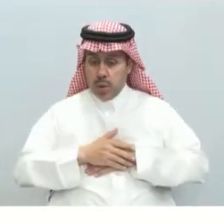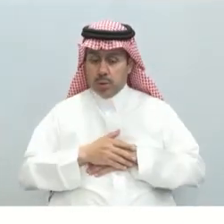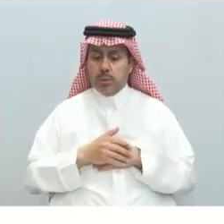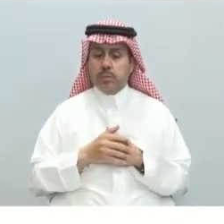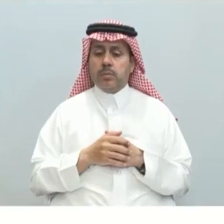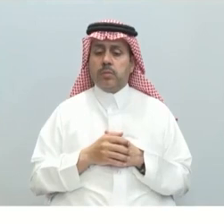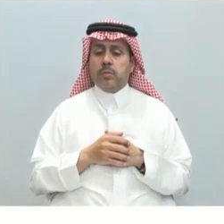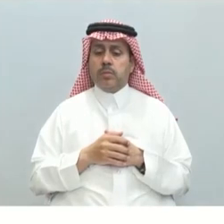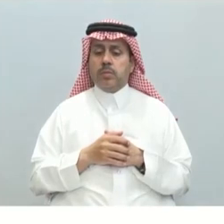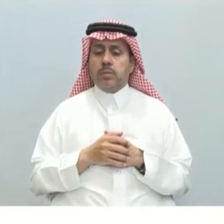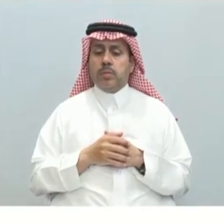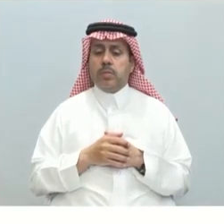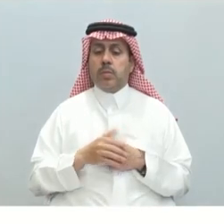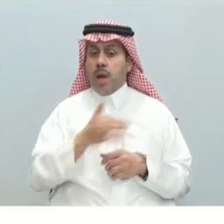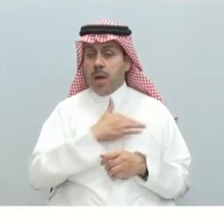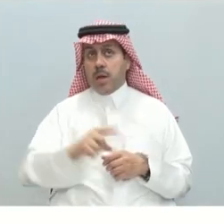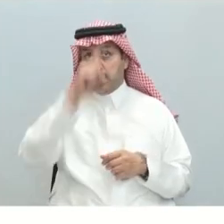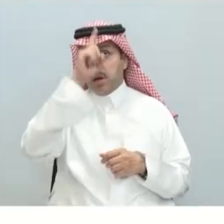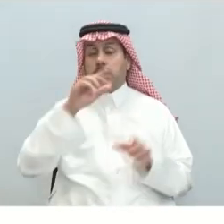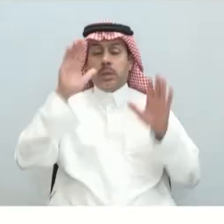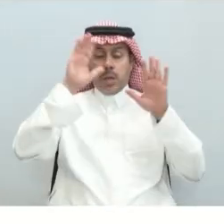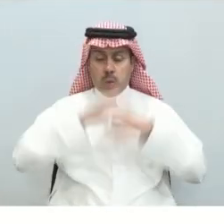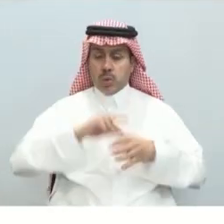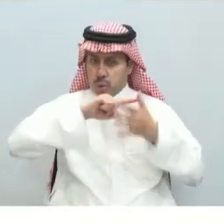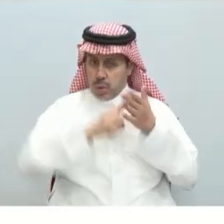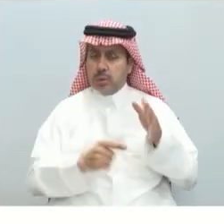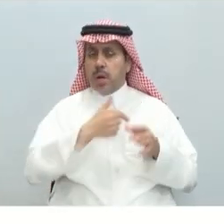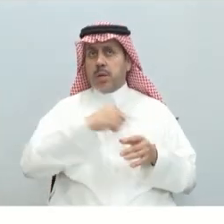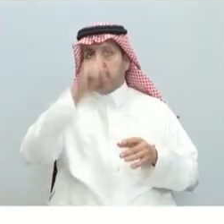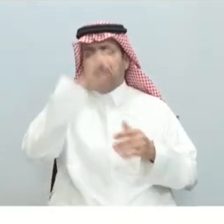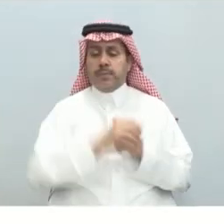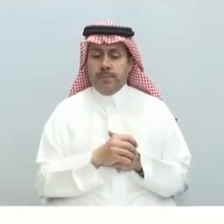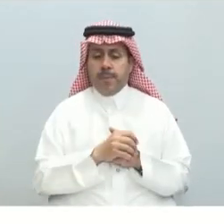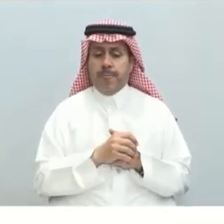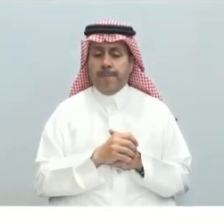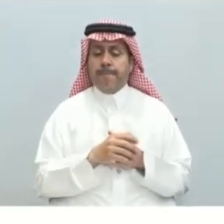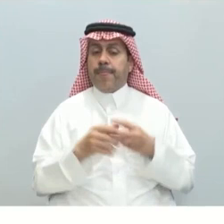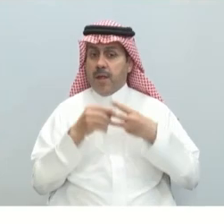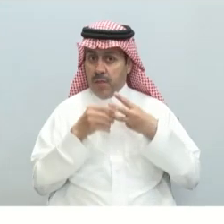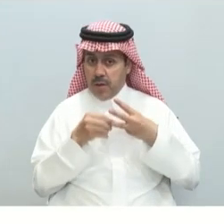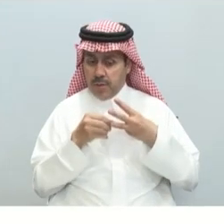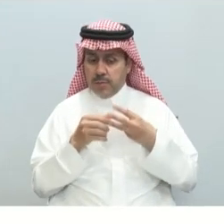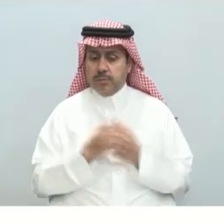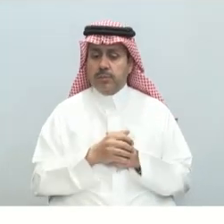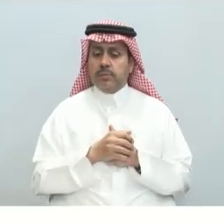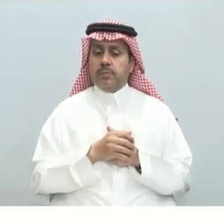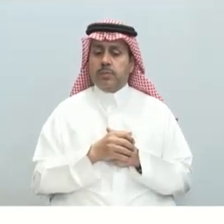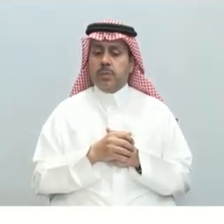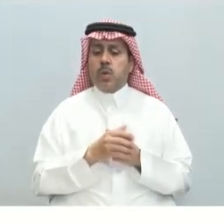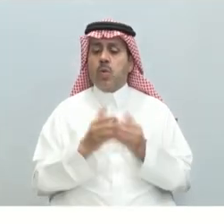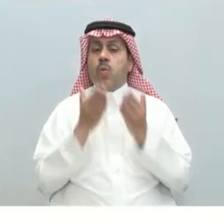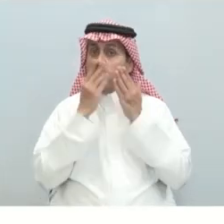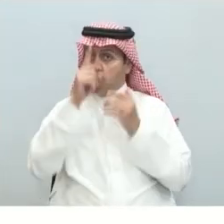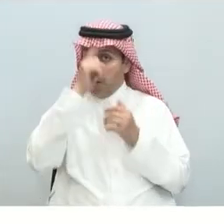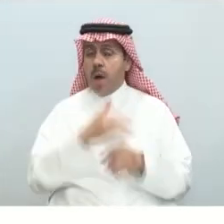امر بالاخلاص له سبحانه وتعالى ايضا من الاوامر في الايات التي معنا قوله جل وعلا